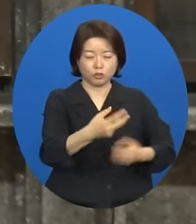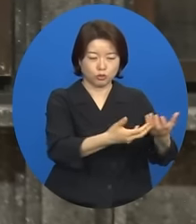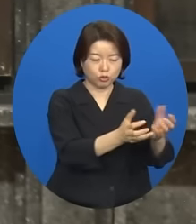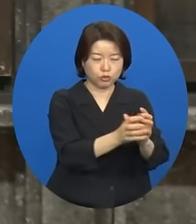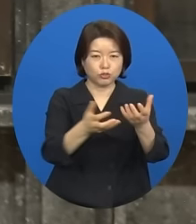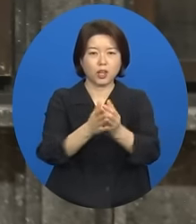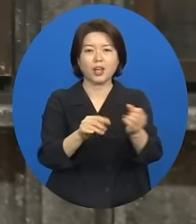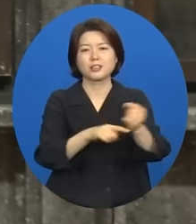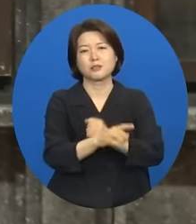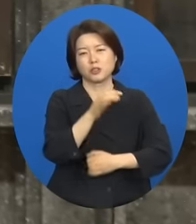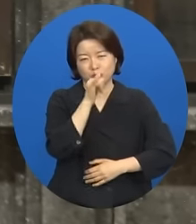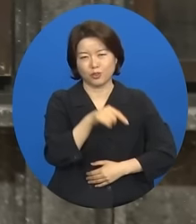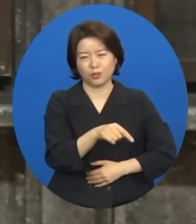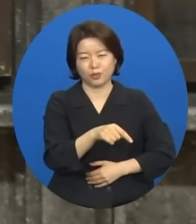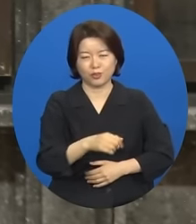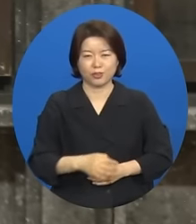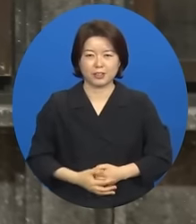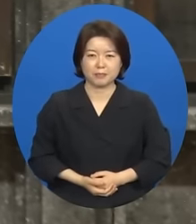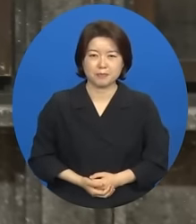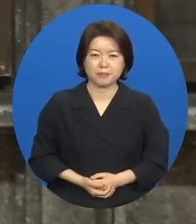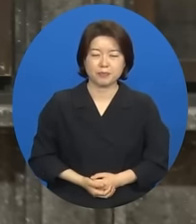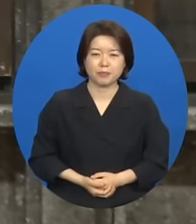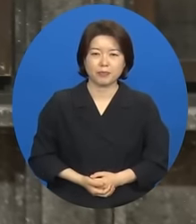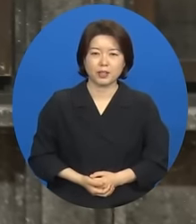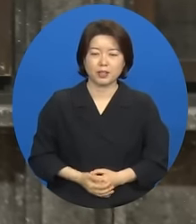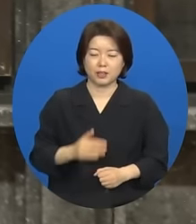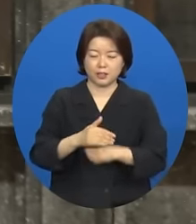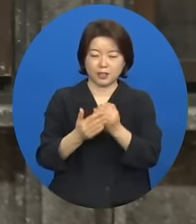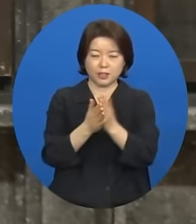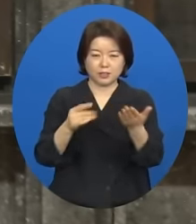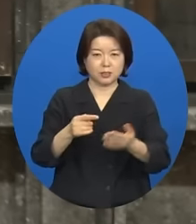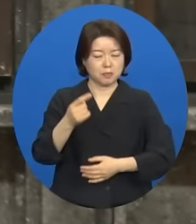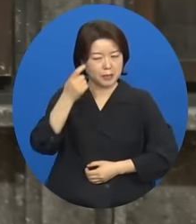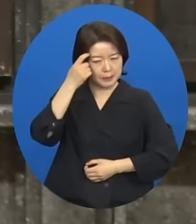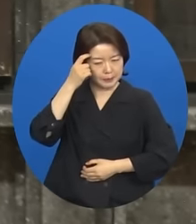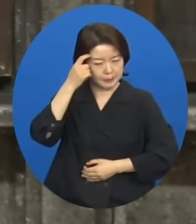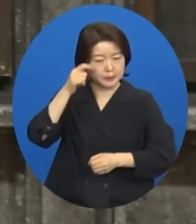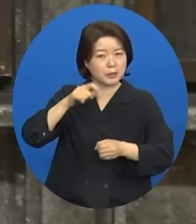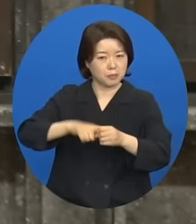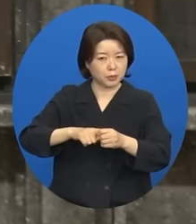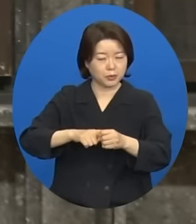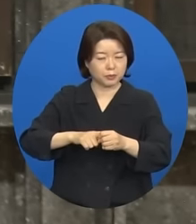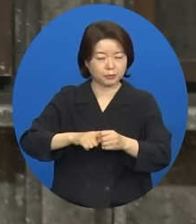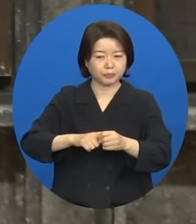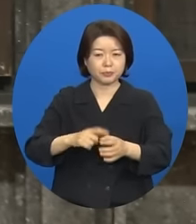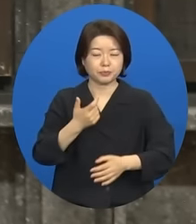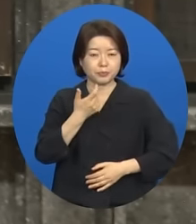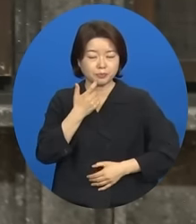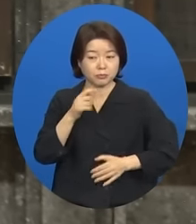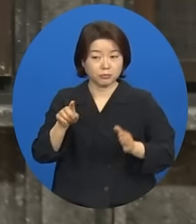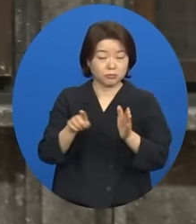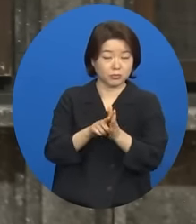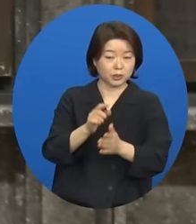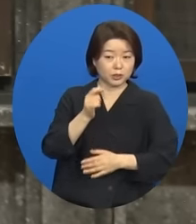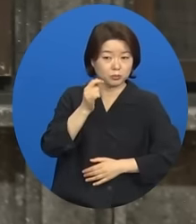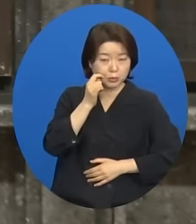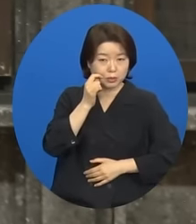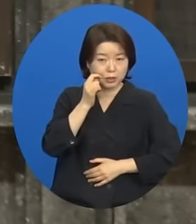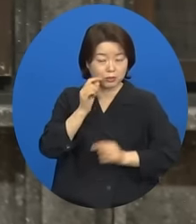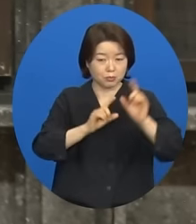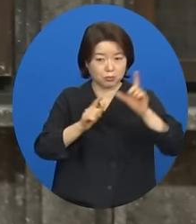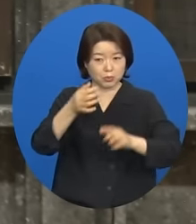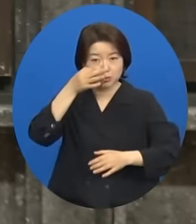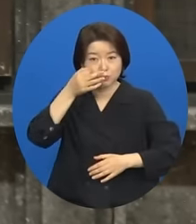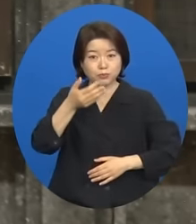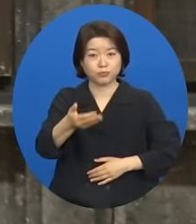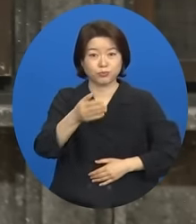의미입니다. 굉장히 성경은 의도적으로 이 야곱의 불신앙을 보여주고 있어요.